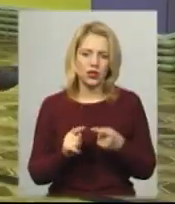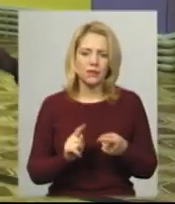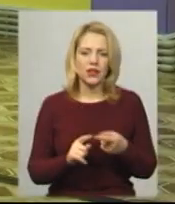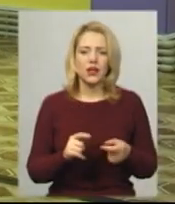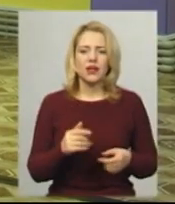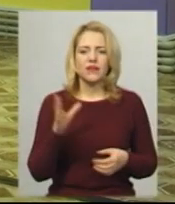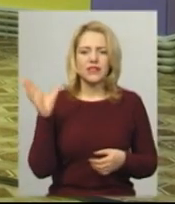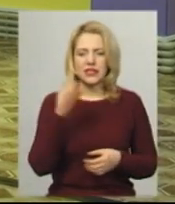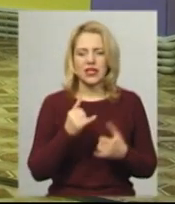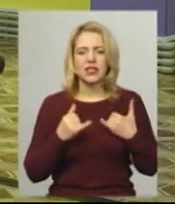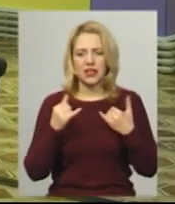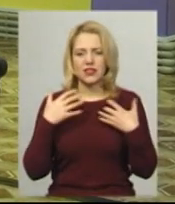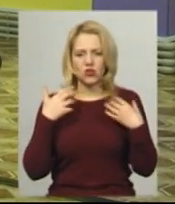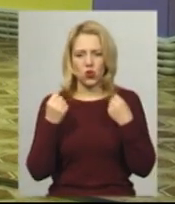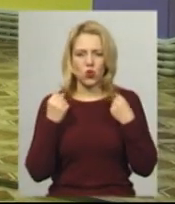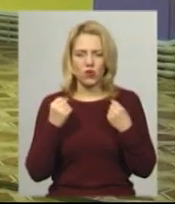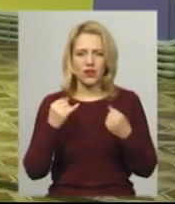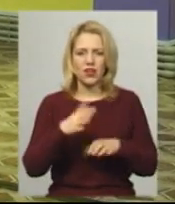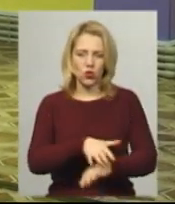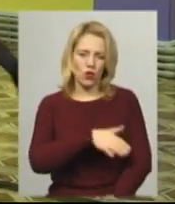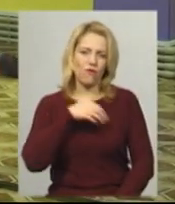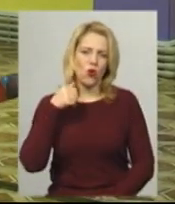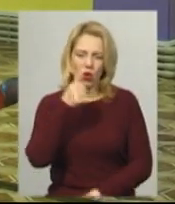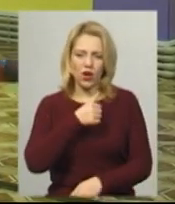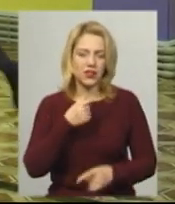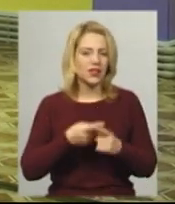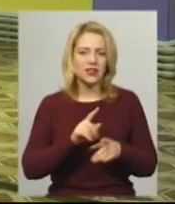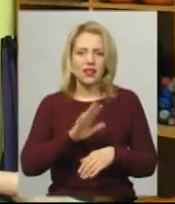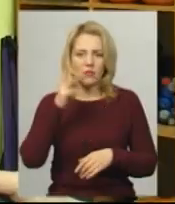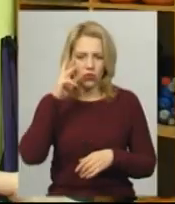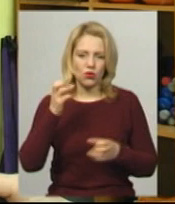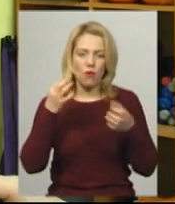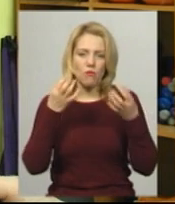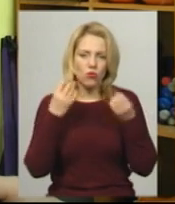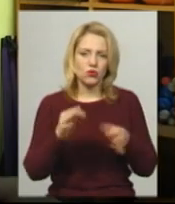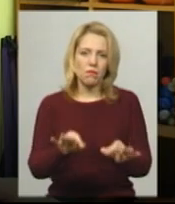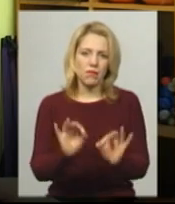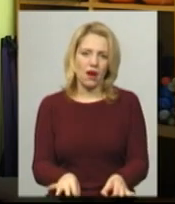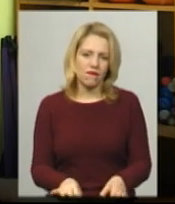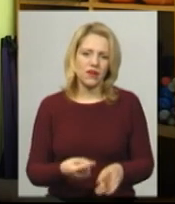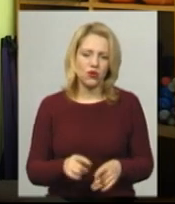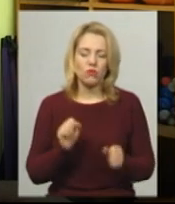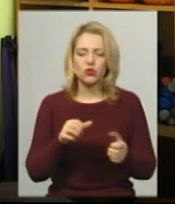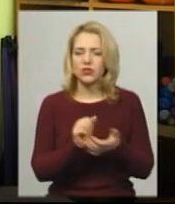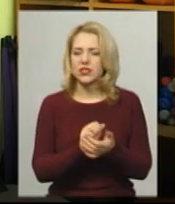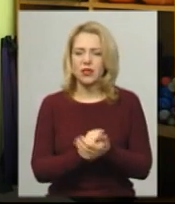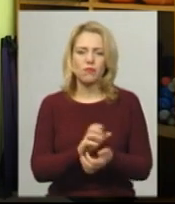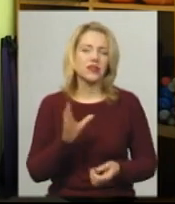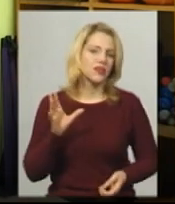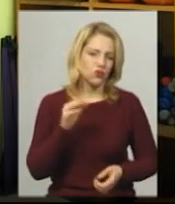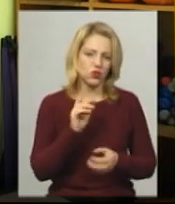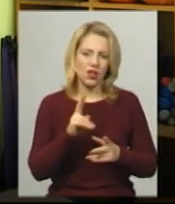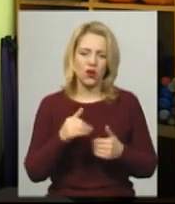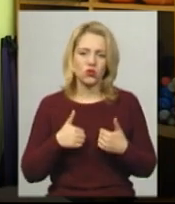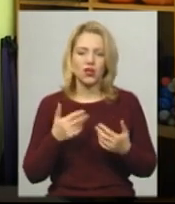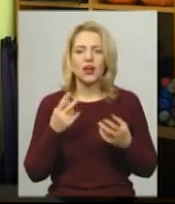програма. Все задля здоров'я і довголіття. Не тому, що модно, а тому, що правильно, каже тренерка. Можна займатися всюди, як хочете. Ну, просто